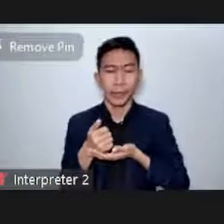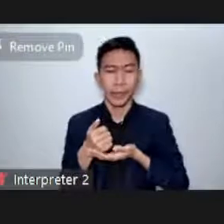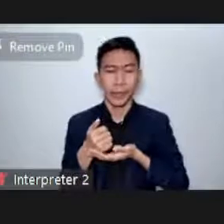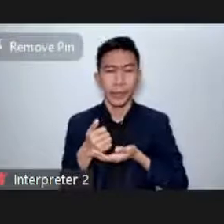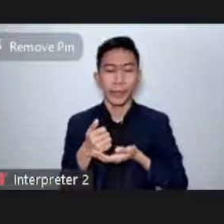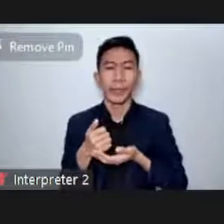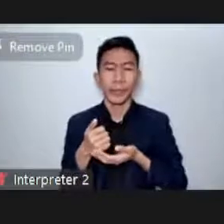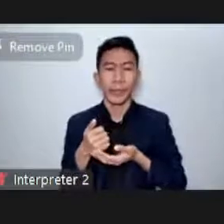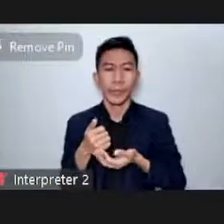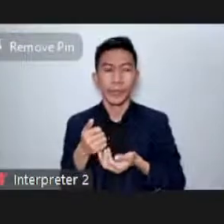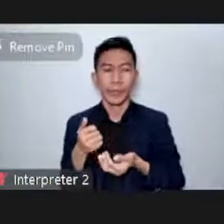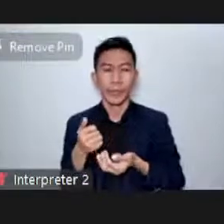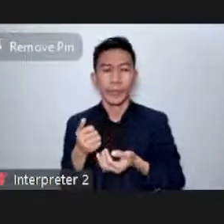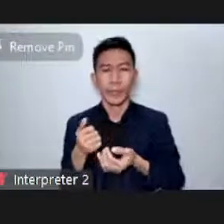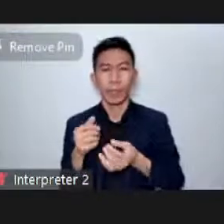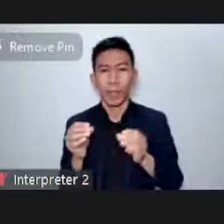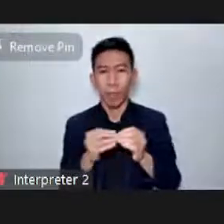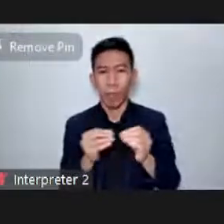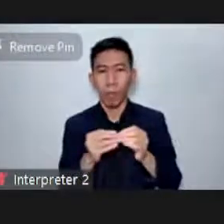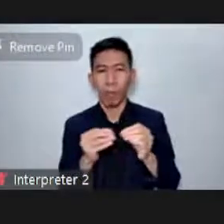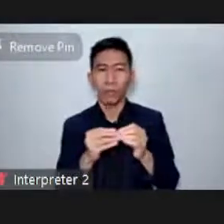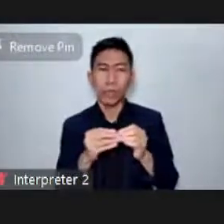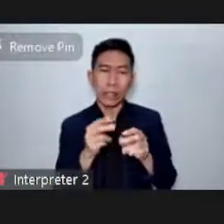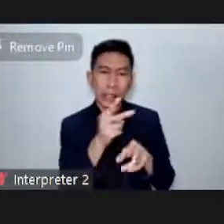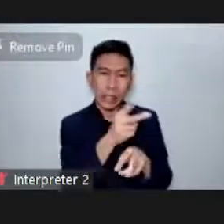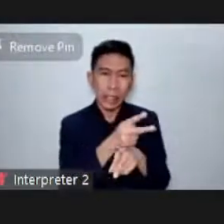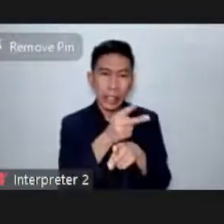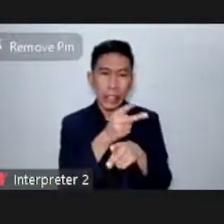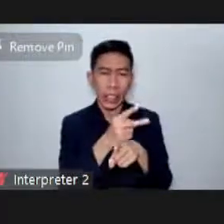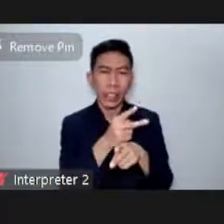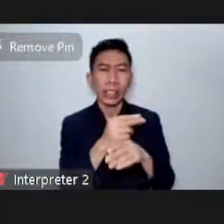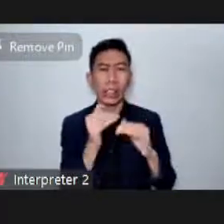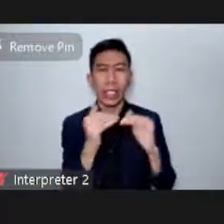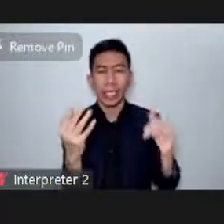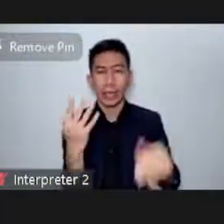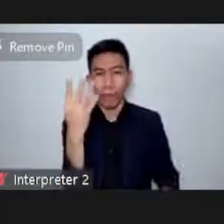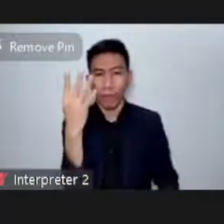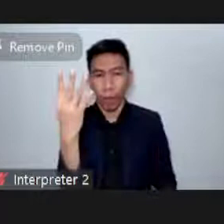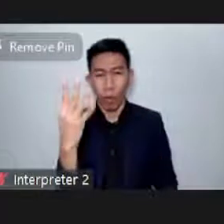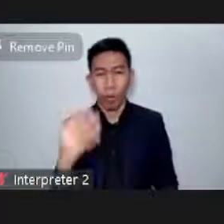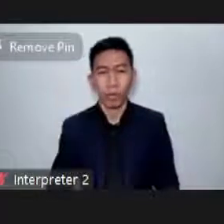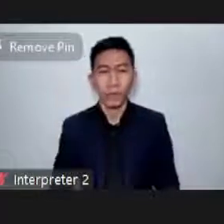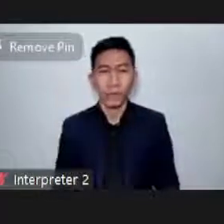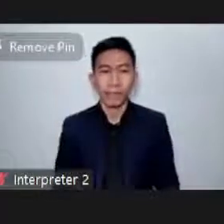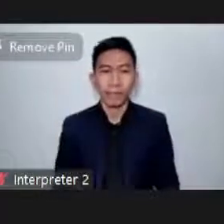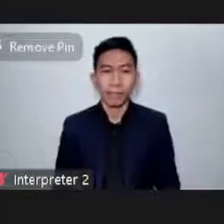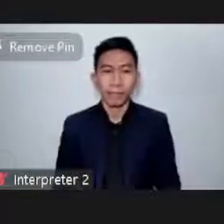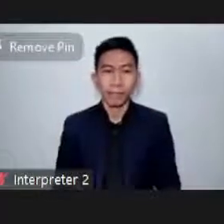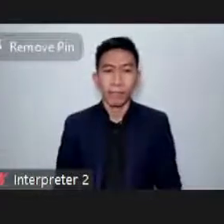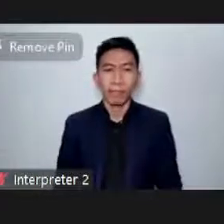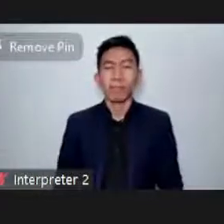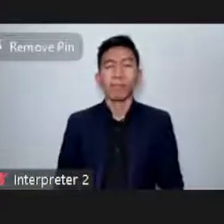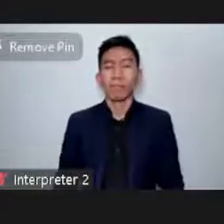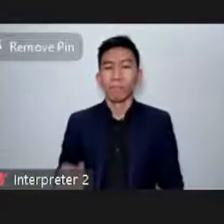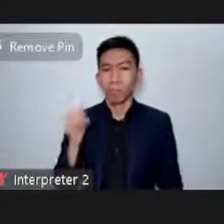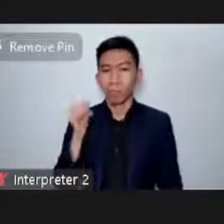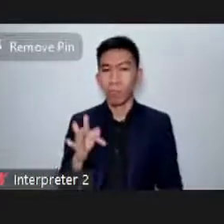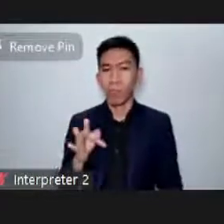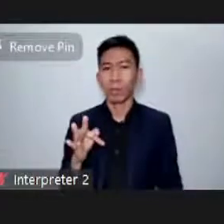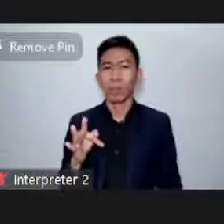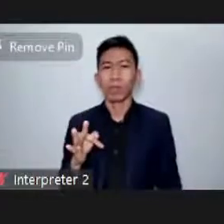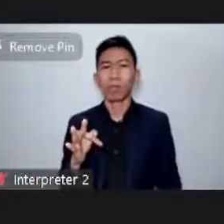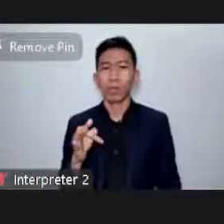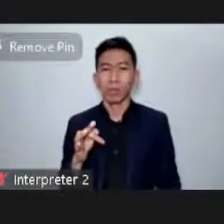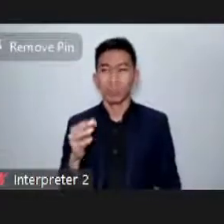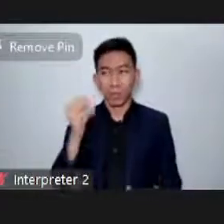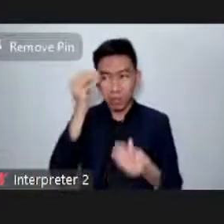mas bigyan po ng pansin ng mga stage 4 po dahil pagka hindi po pinapansin na sinasabing